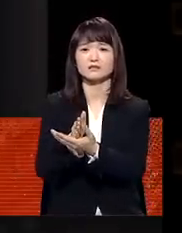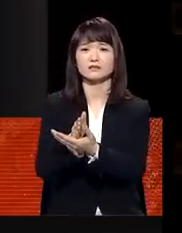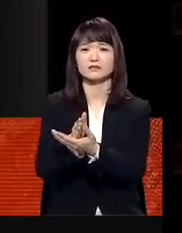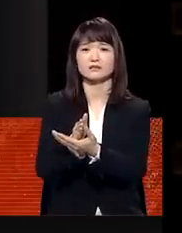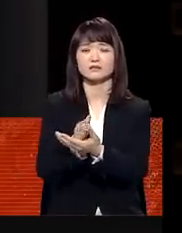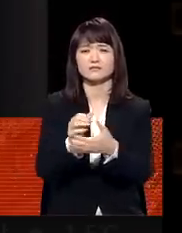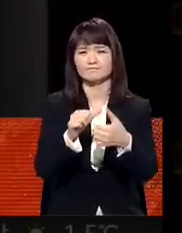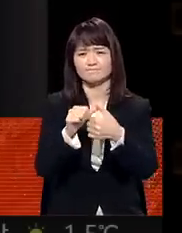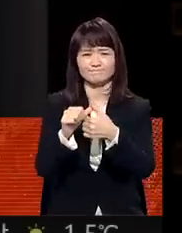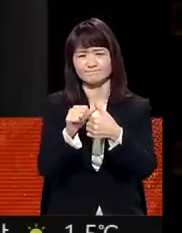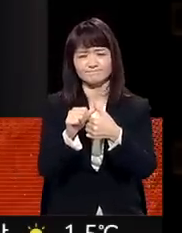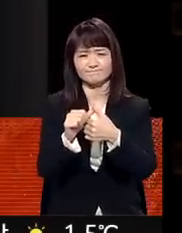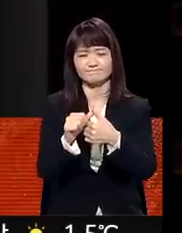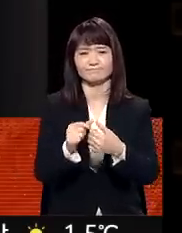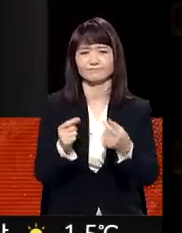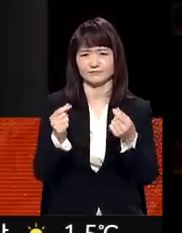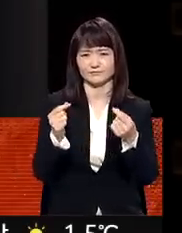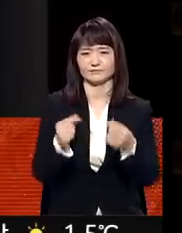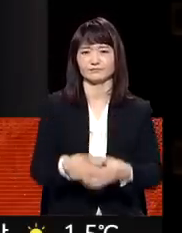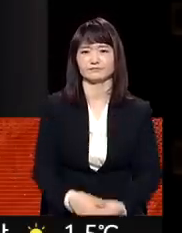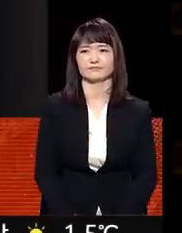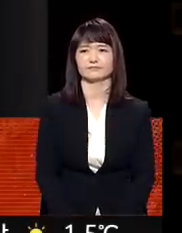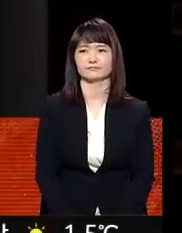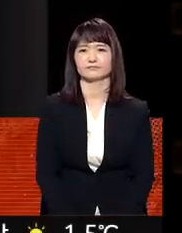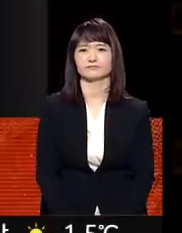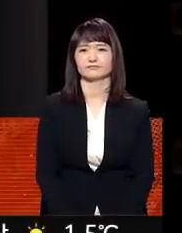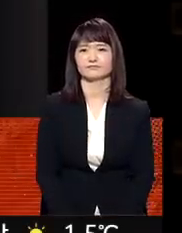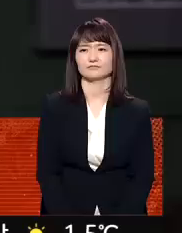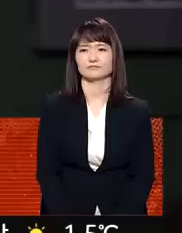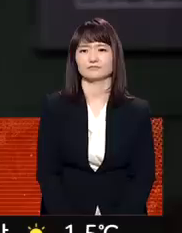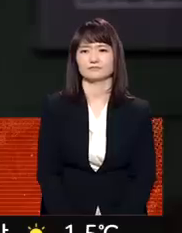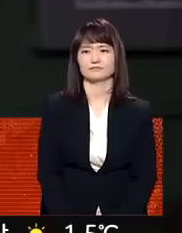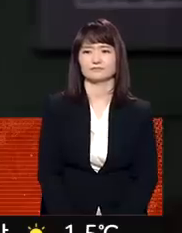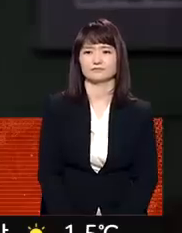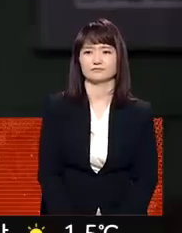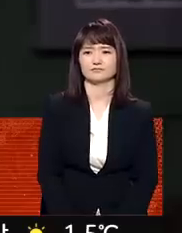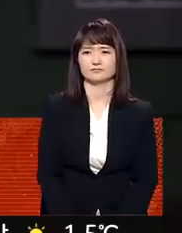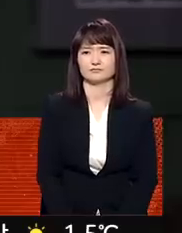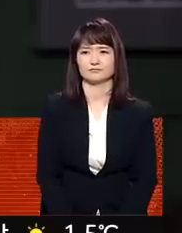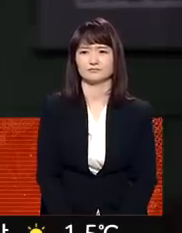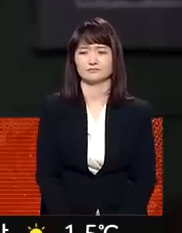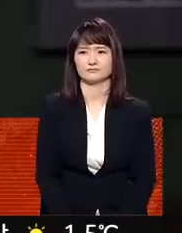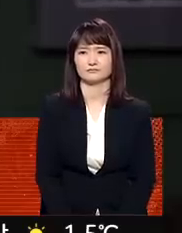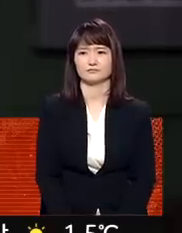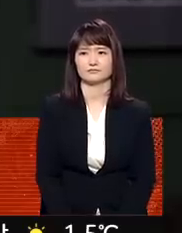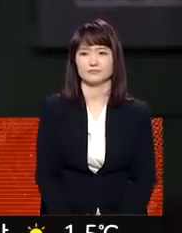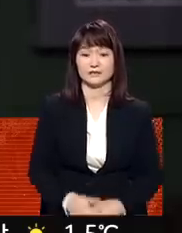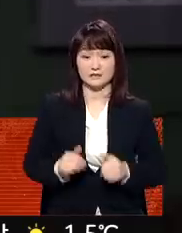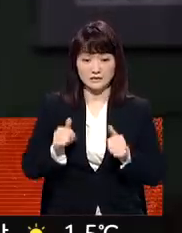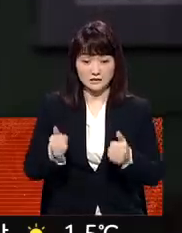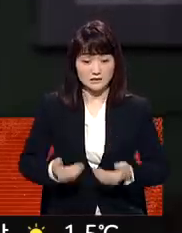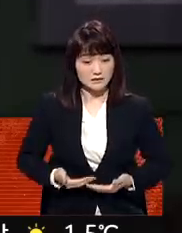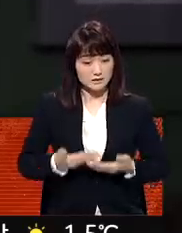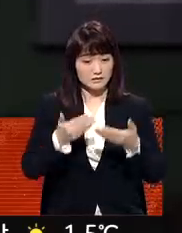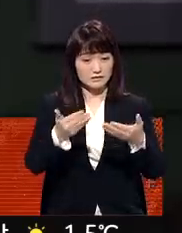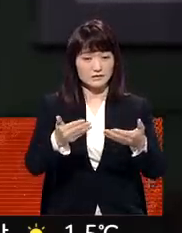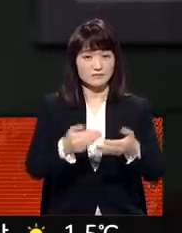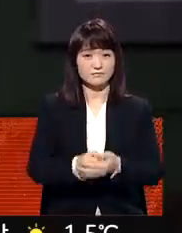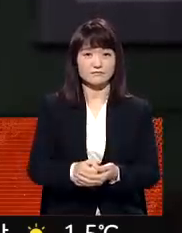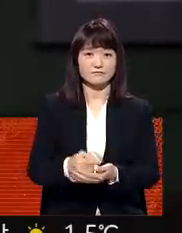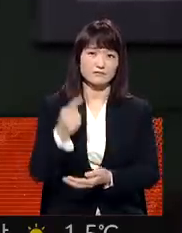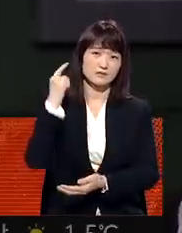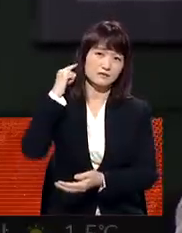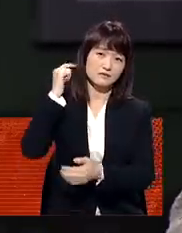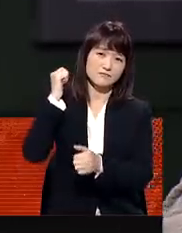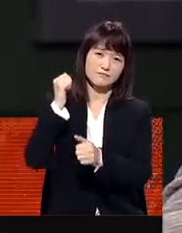팽팽한데 말이죠 자 이기자네 정말 팽팽합니다 일단 김태원 님은요 이러니까 열심히 헌신해도 뒤통수 맞는거다 이제